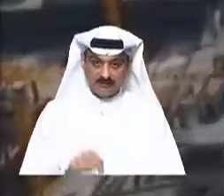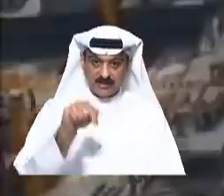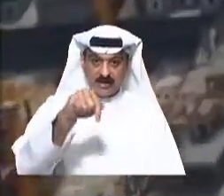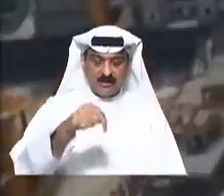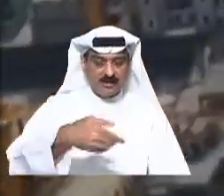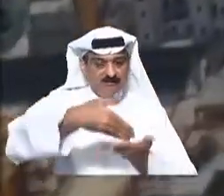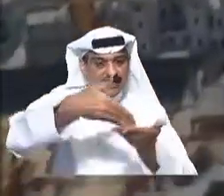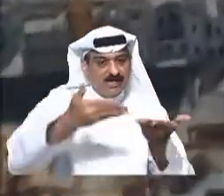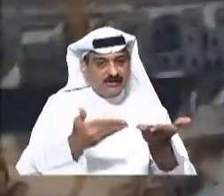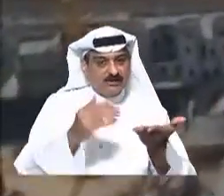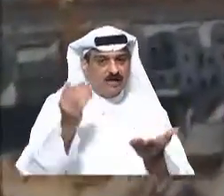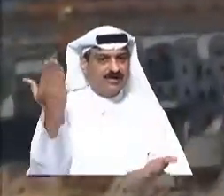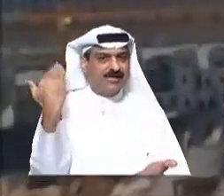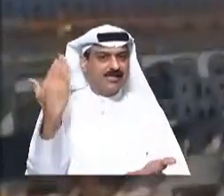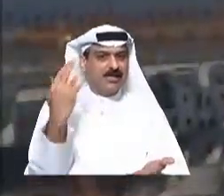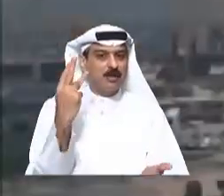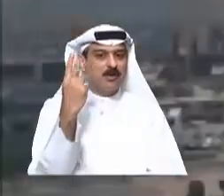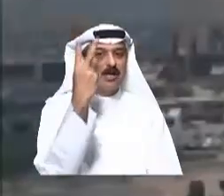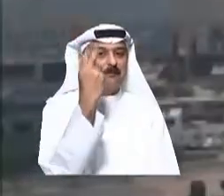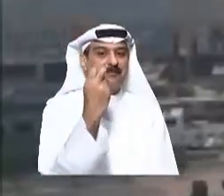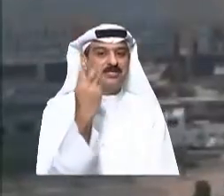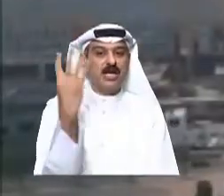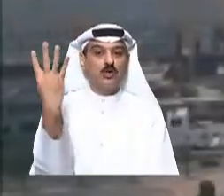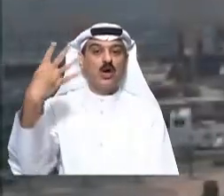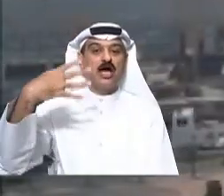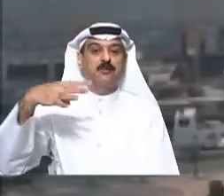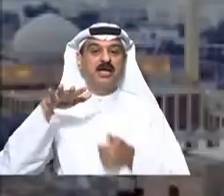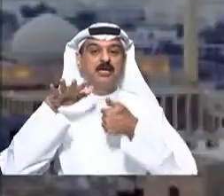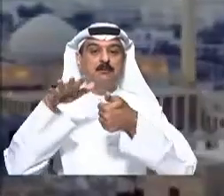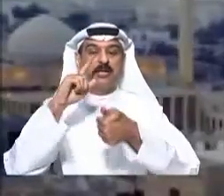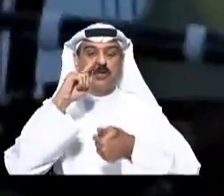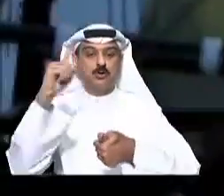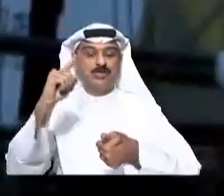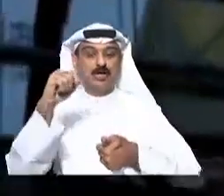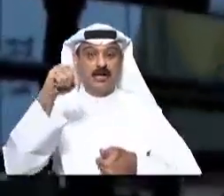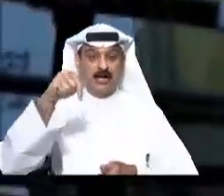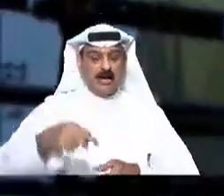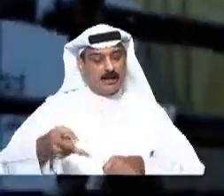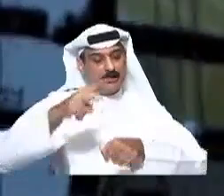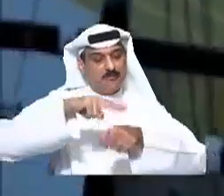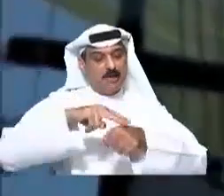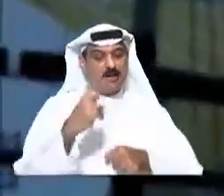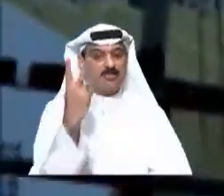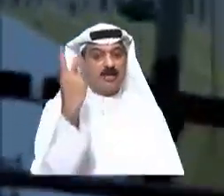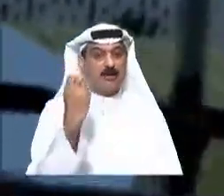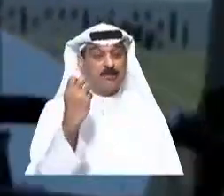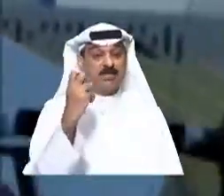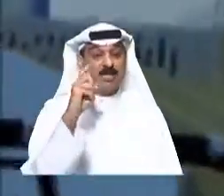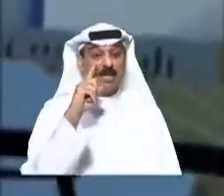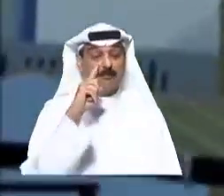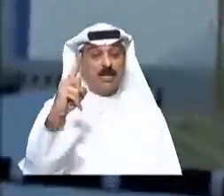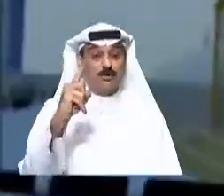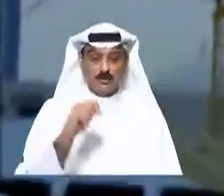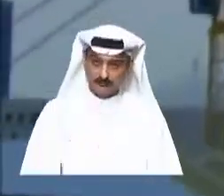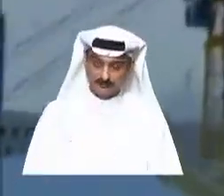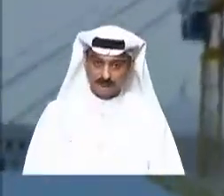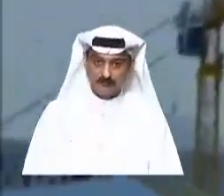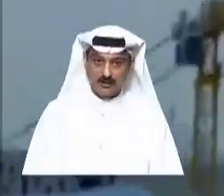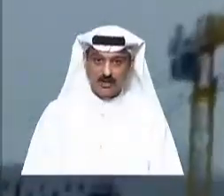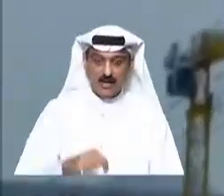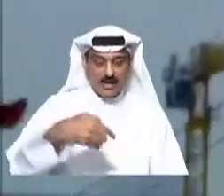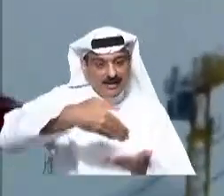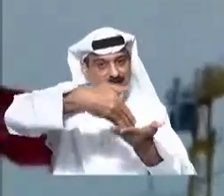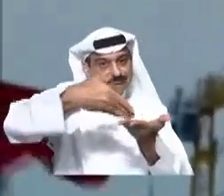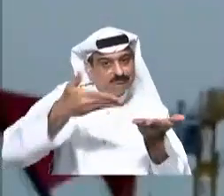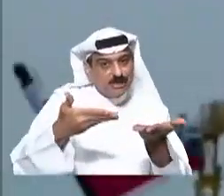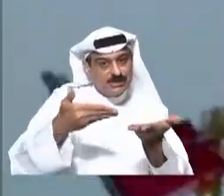وتورق بقيمة 240 مليون دينار لأجل 6 أشهر وبنسبة عائد 22%. وتعتبر السندات